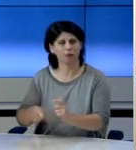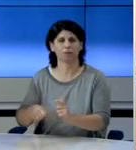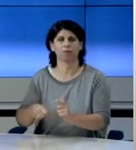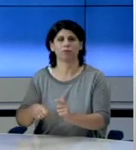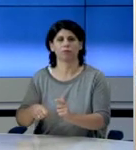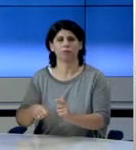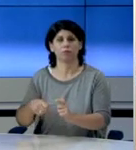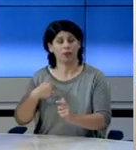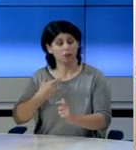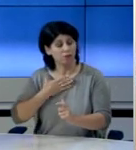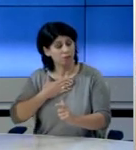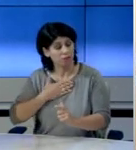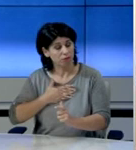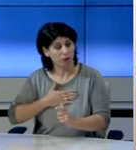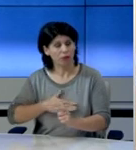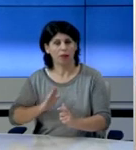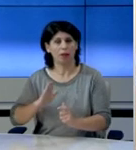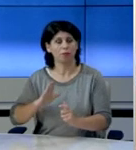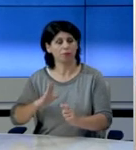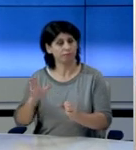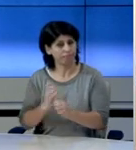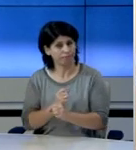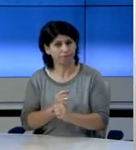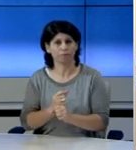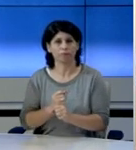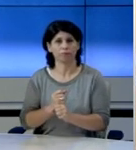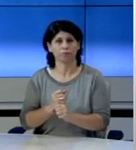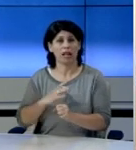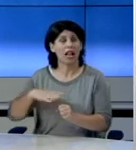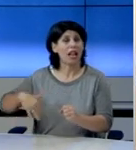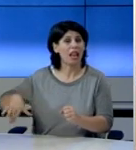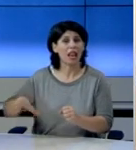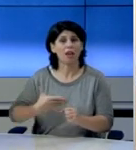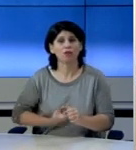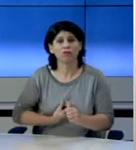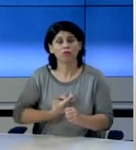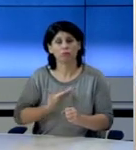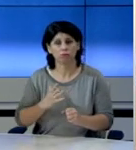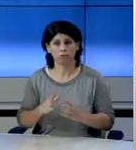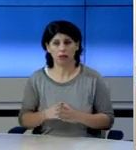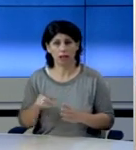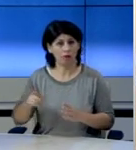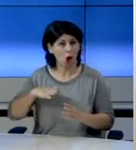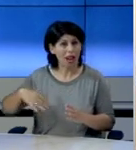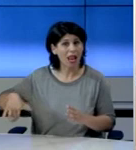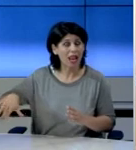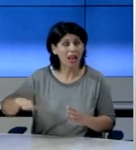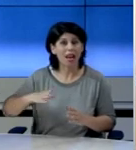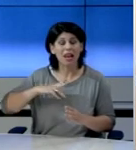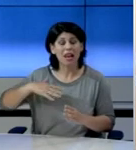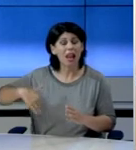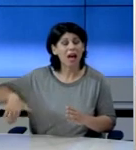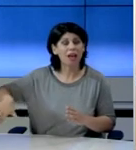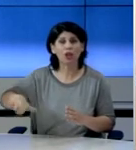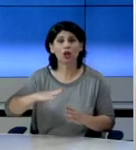διακηρυγμένη πρόθεσή μας να ανταποκριθούμε στο λαϊκό αίσθημα, το οποίο λαϊκό αίσθημα ήταν αυτό που